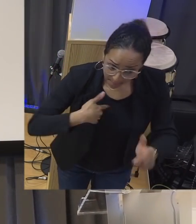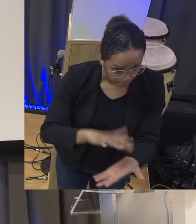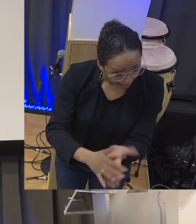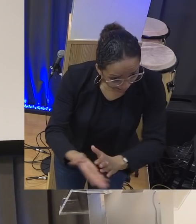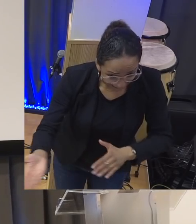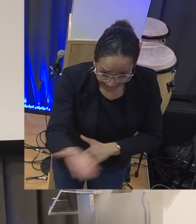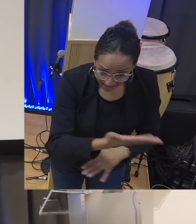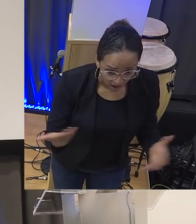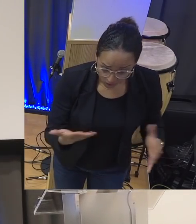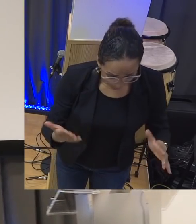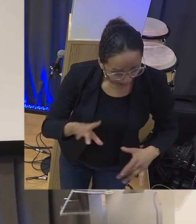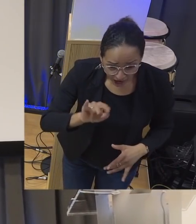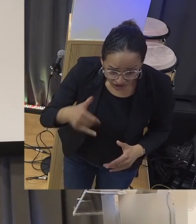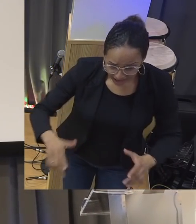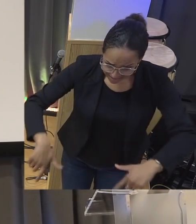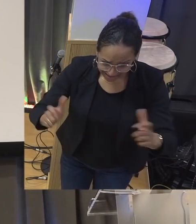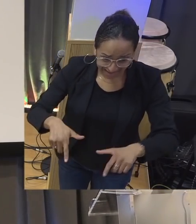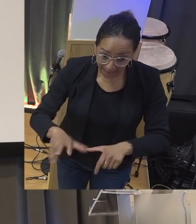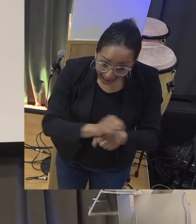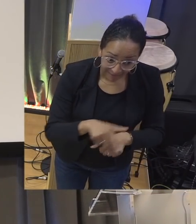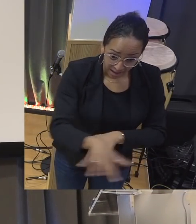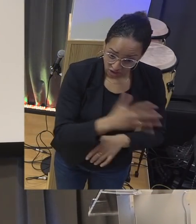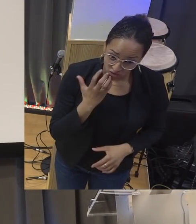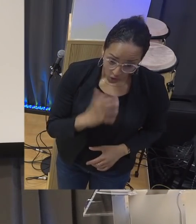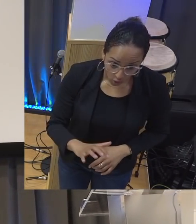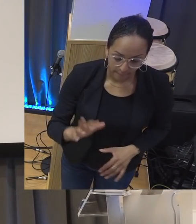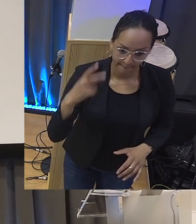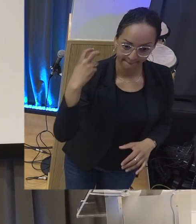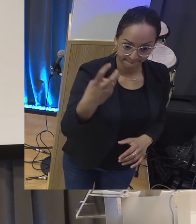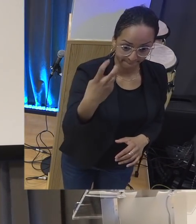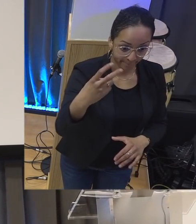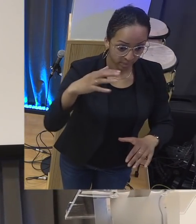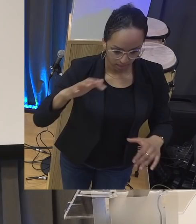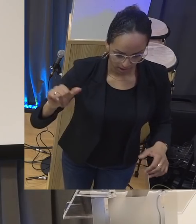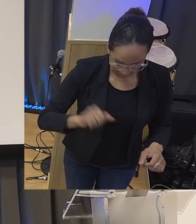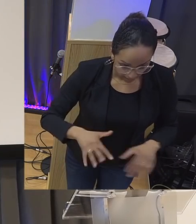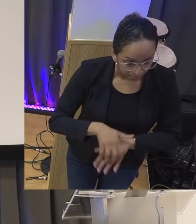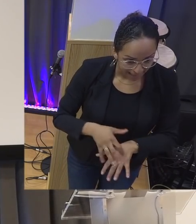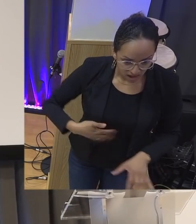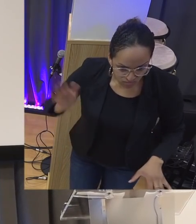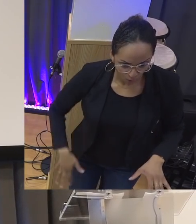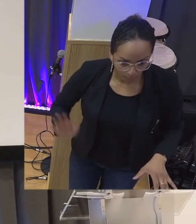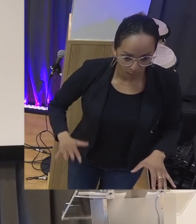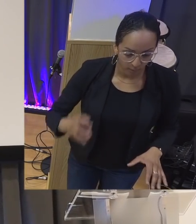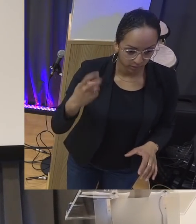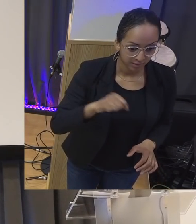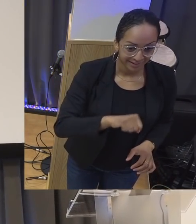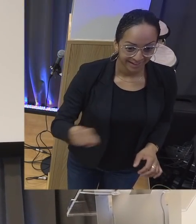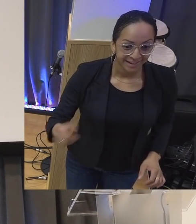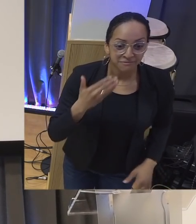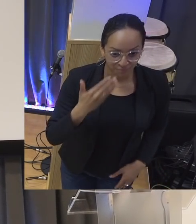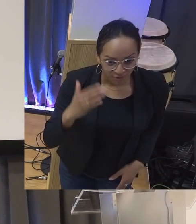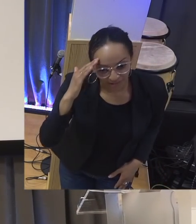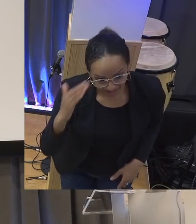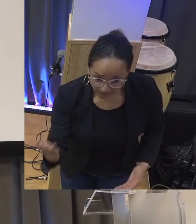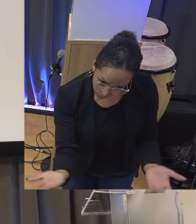vous. On va dans n'importe quel quartier, chez nous, dans une cité, on frappe à la porte chez des Arabes. Ils ouvrent la porte, bonjour, salam alaikum,